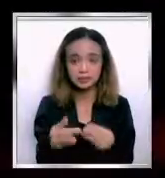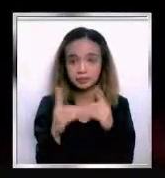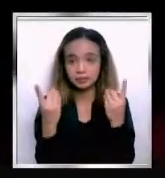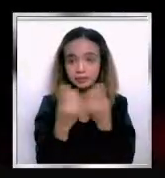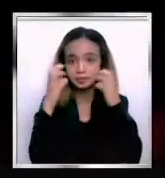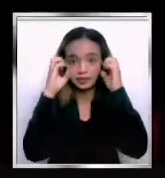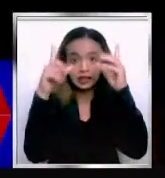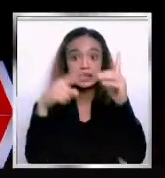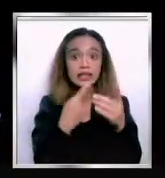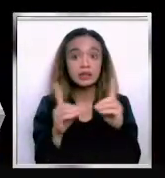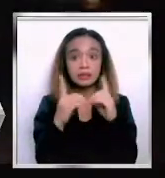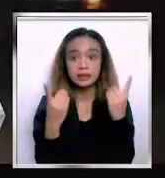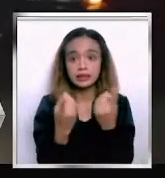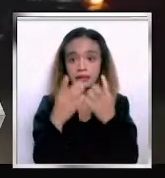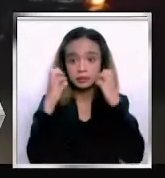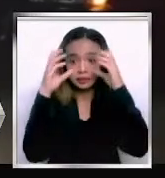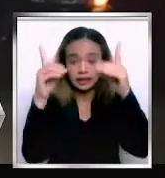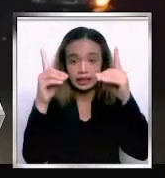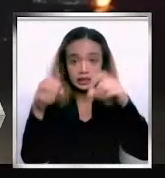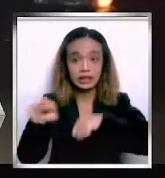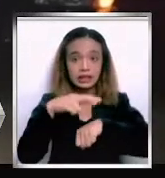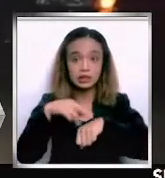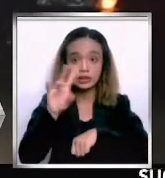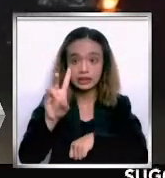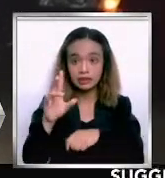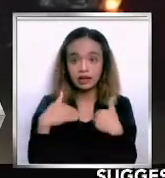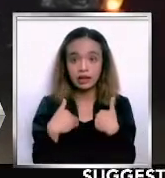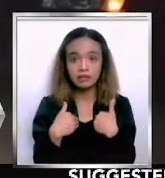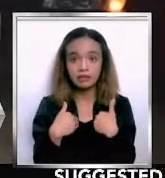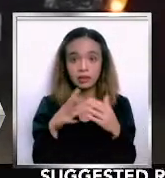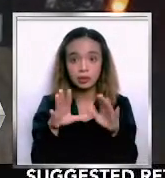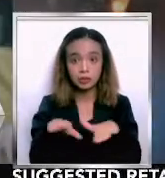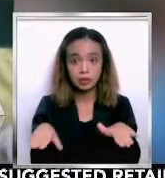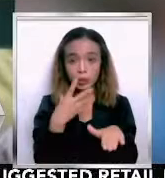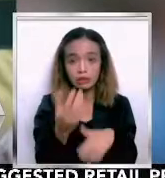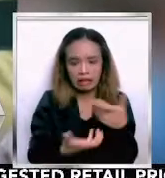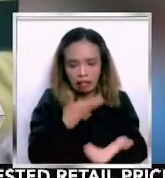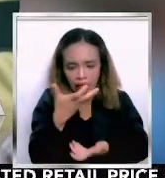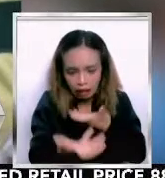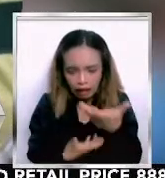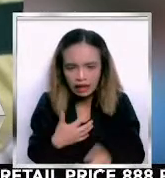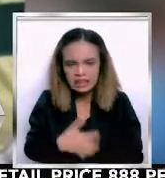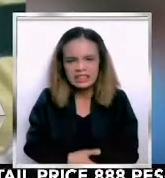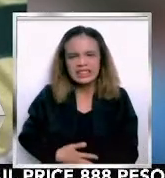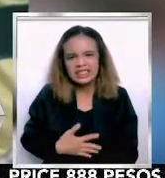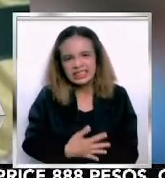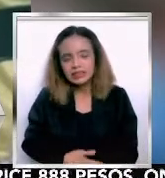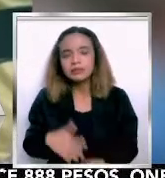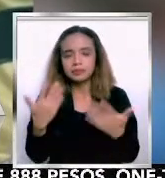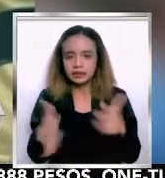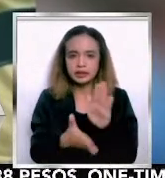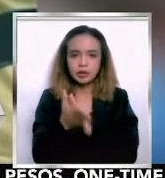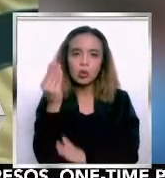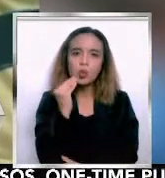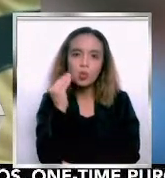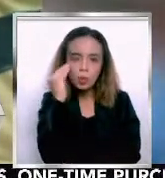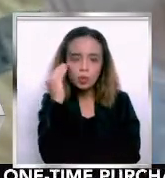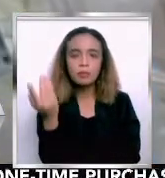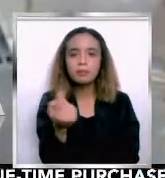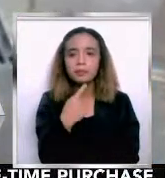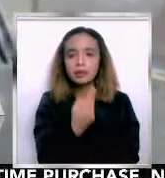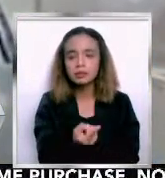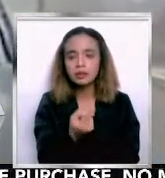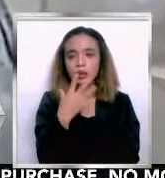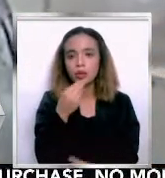Region 7, lahat ng bata na napaulat na nagsusuka at sumakit ang tiyan ay nakauwi na. Kinumpirma rin ito ng Municipal